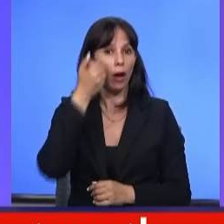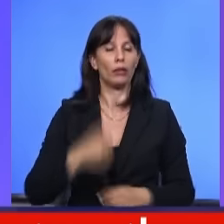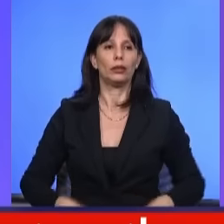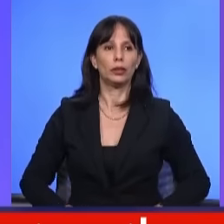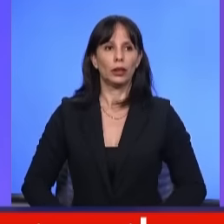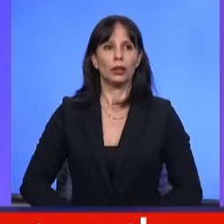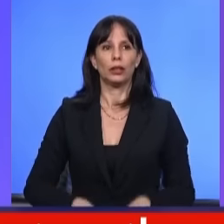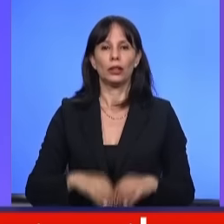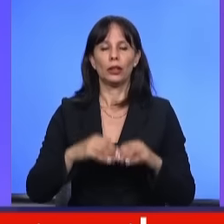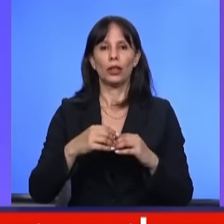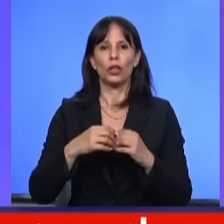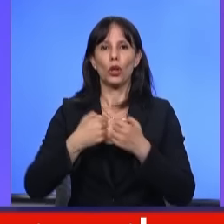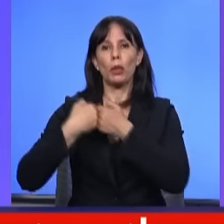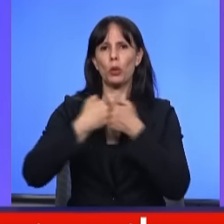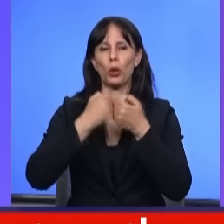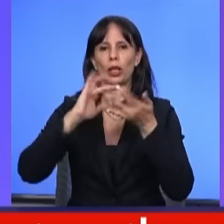running against a six-year-old.